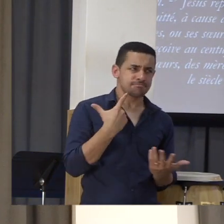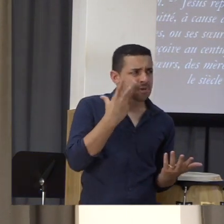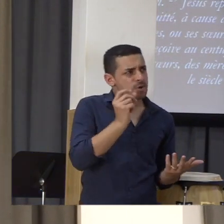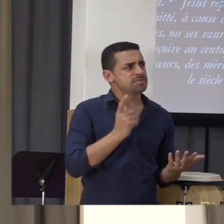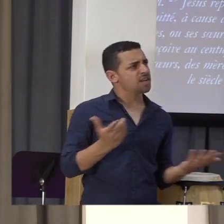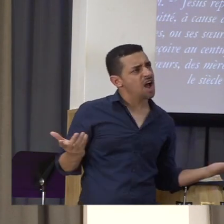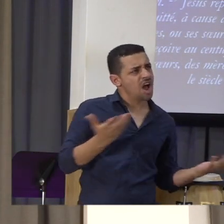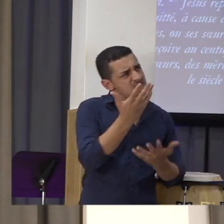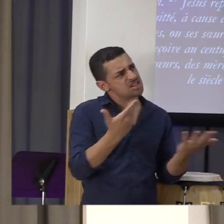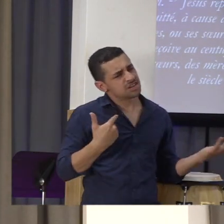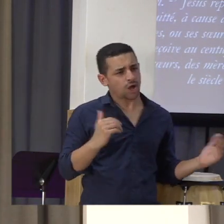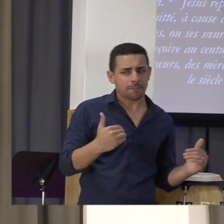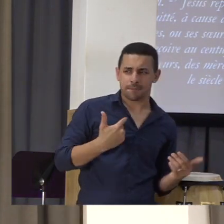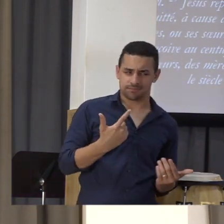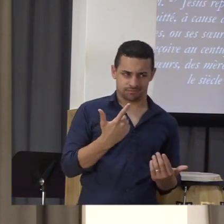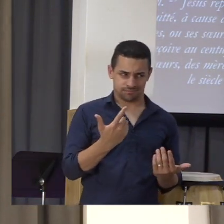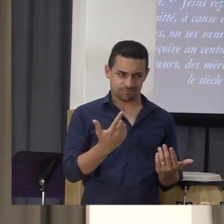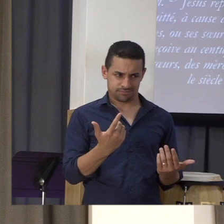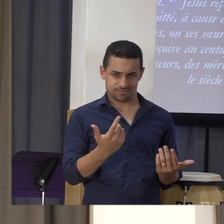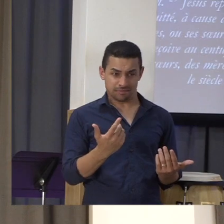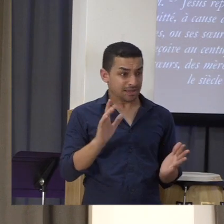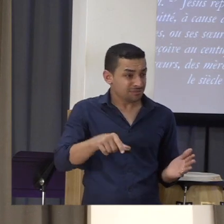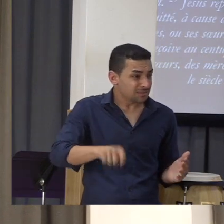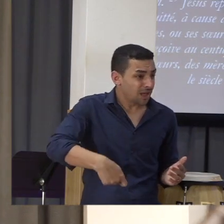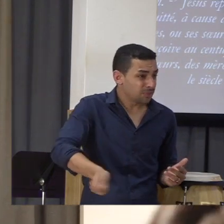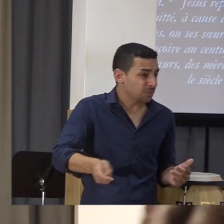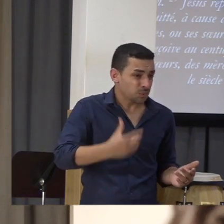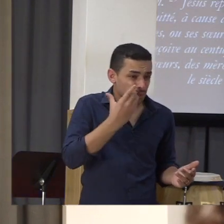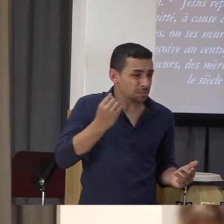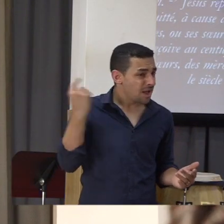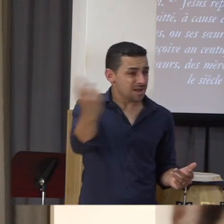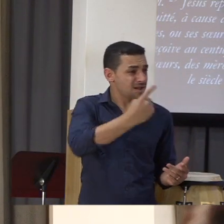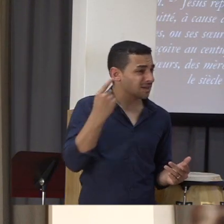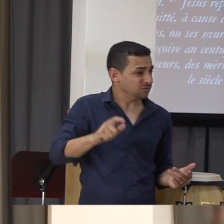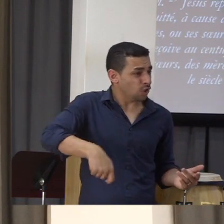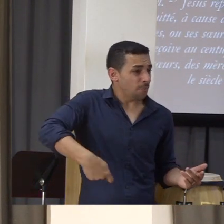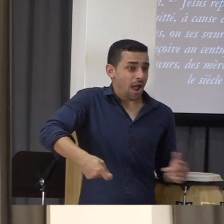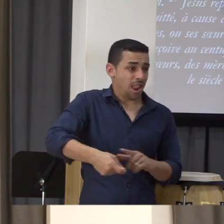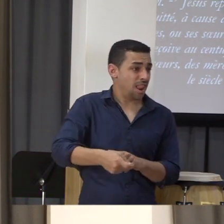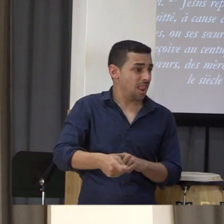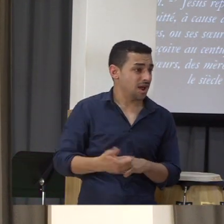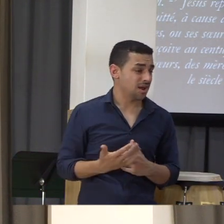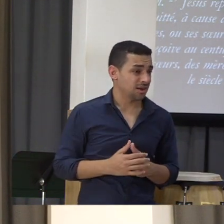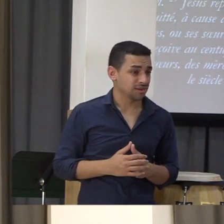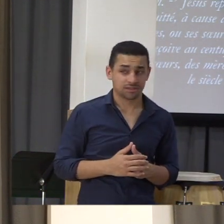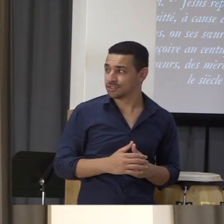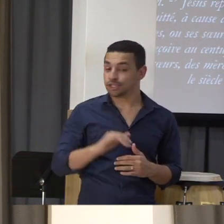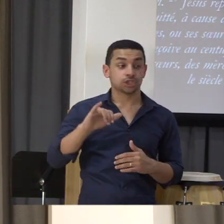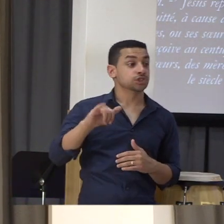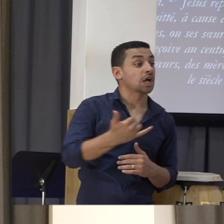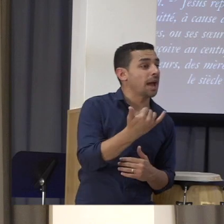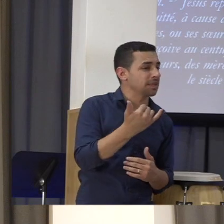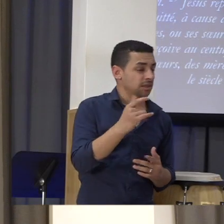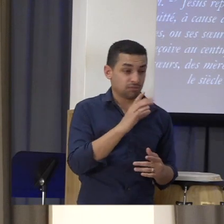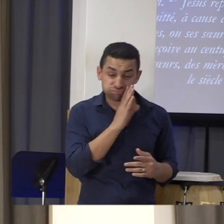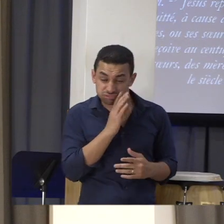pas. Là, ça ne va pas. C'est naturel, c'est humain, c'est normal. Jérémie parlait,